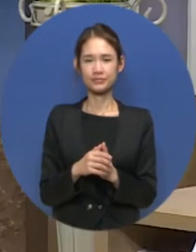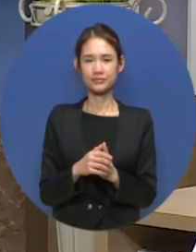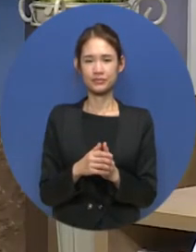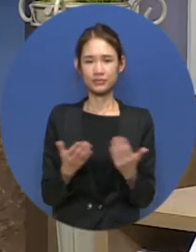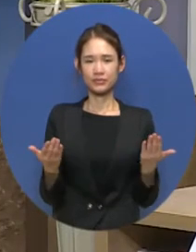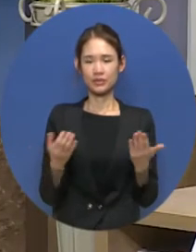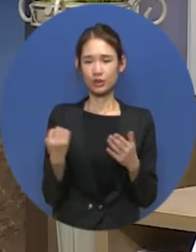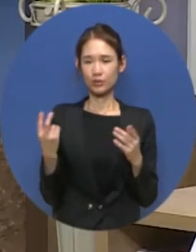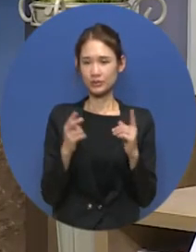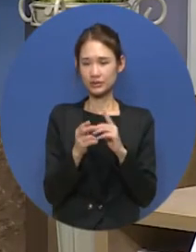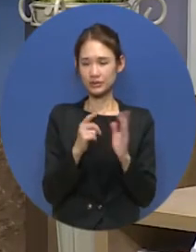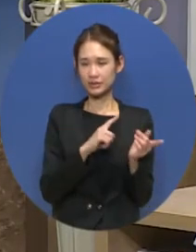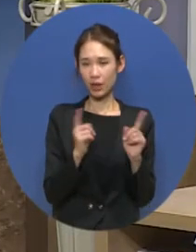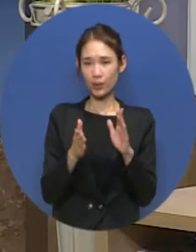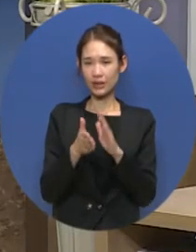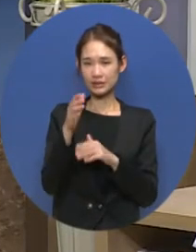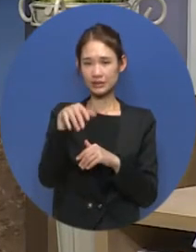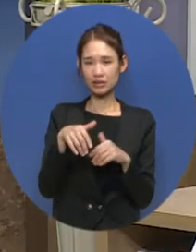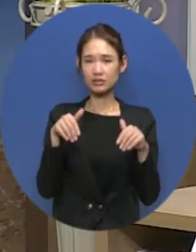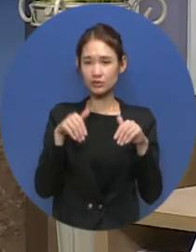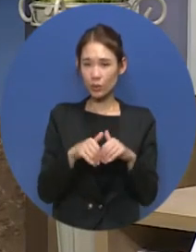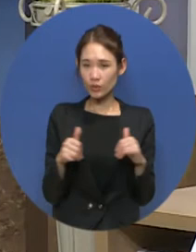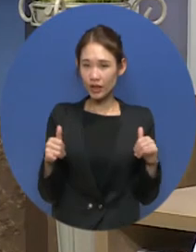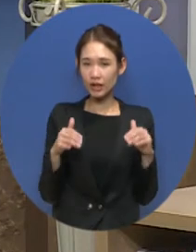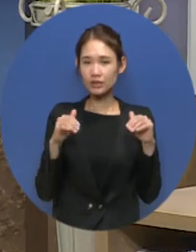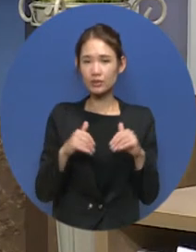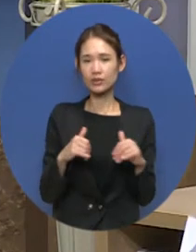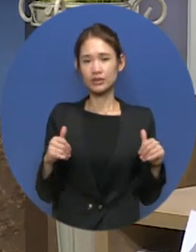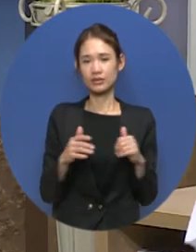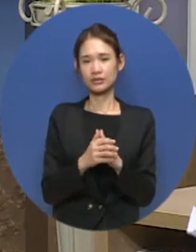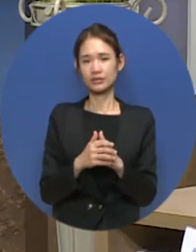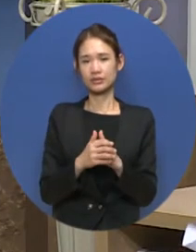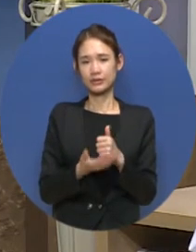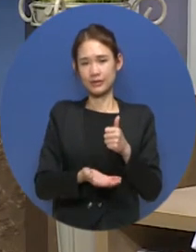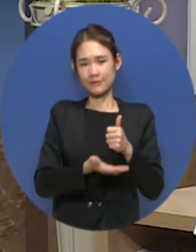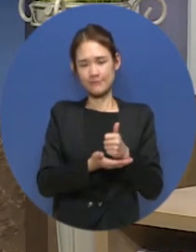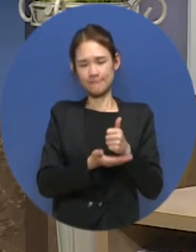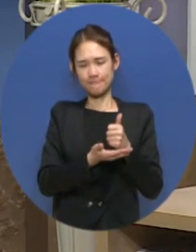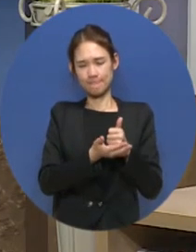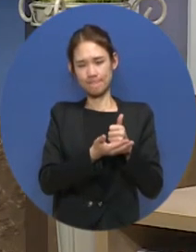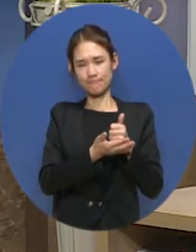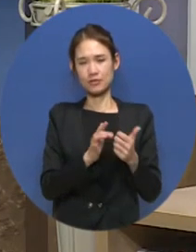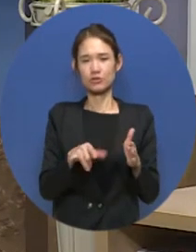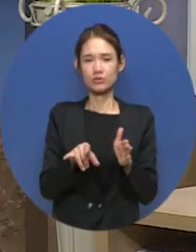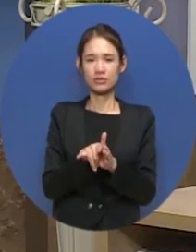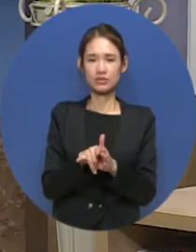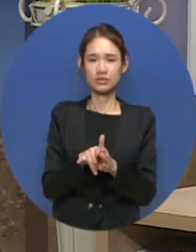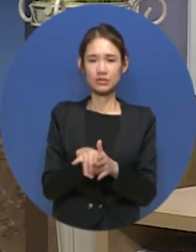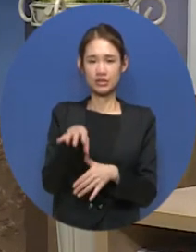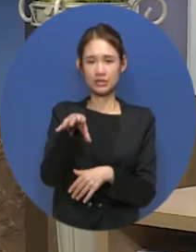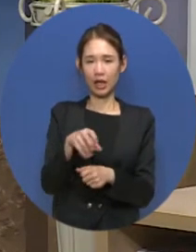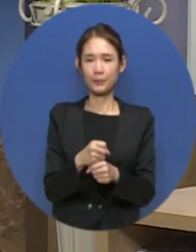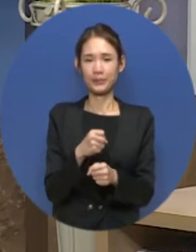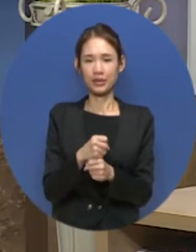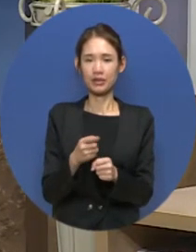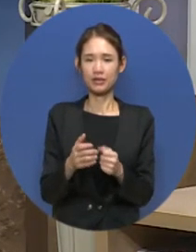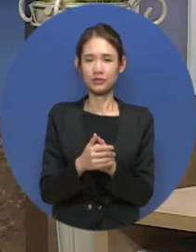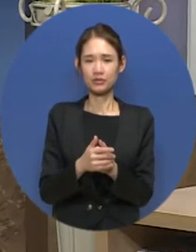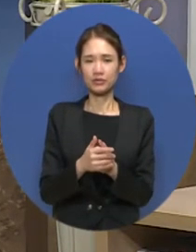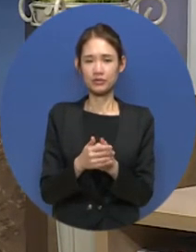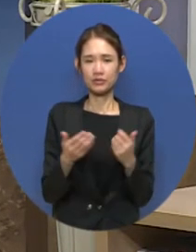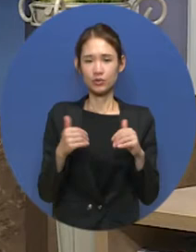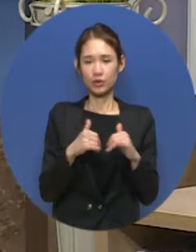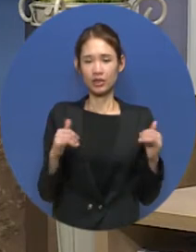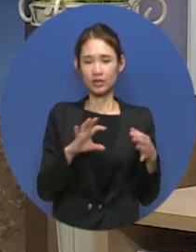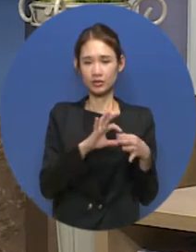직업 재활 시설에서 종사하고 있는 종사자들의 사기 진작을 위한 장을 마련하고 또 종사자